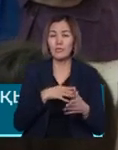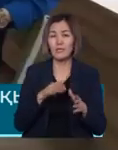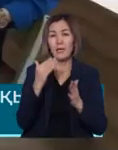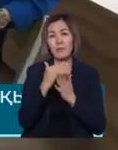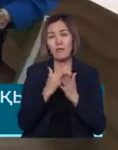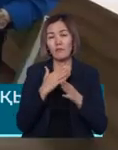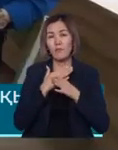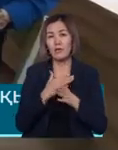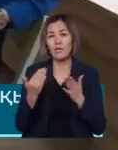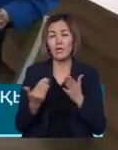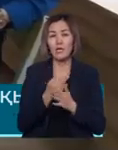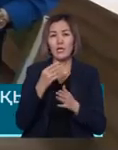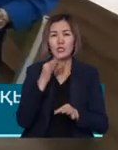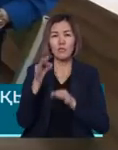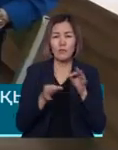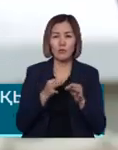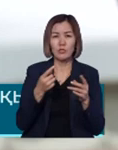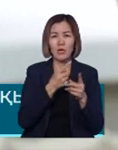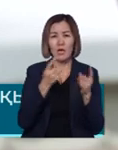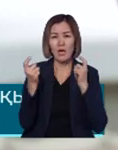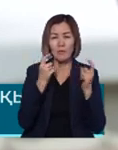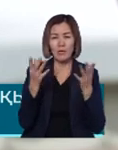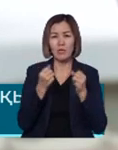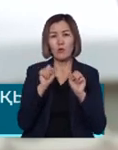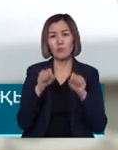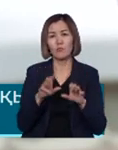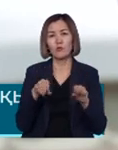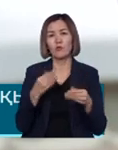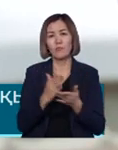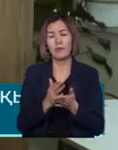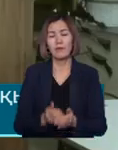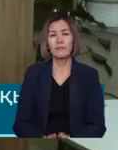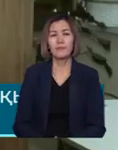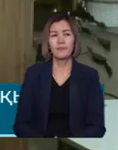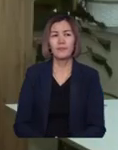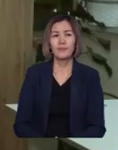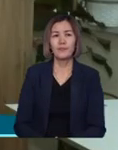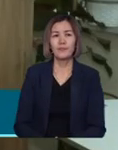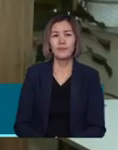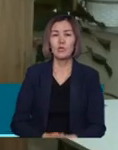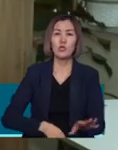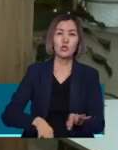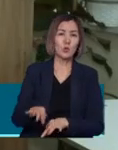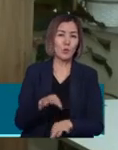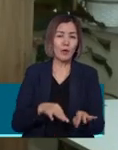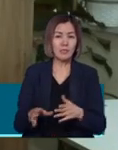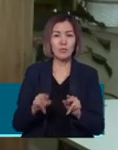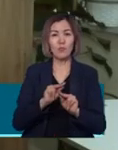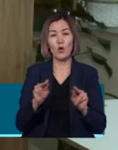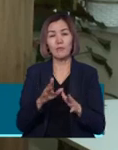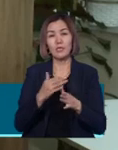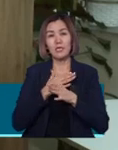арқылы олардың 24 сағат бойы ақпарат алуға мүмкіндігі бар. Смарт ұстаз жобасы мұғалімдерді дамыту